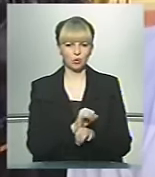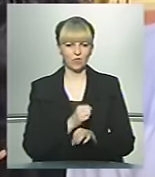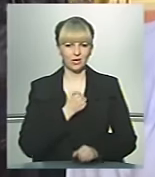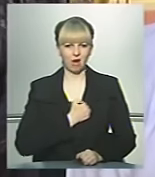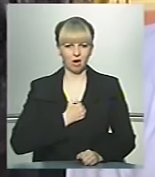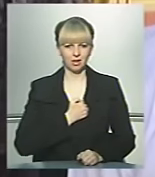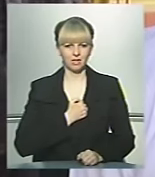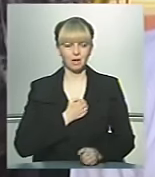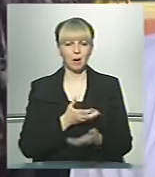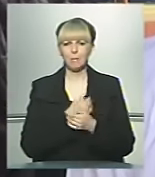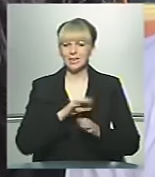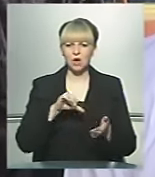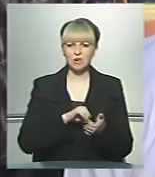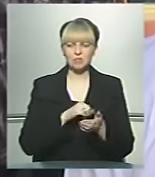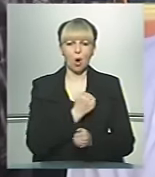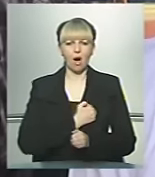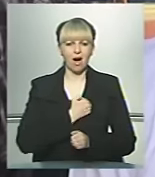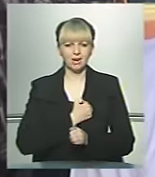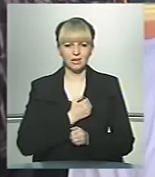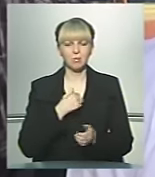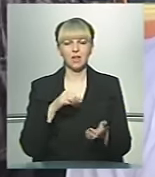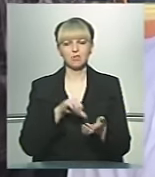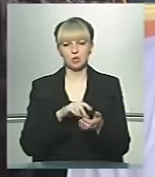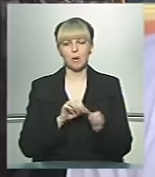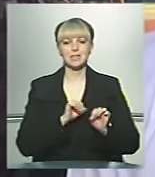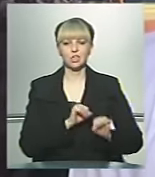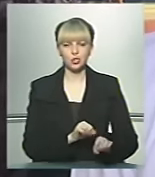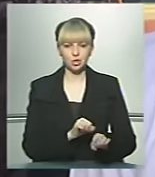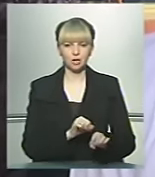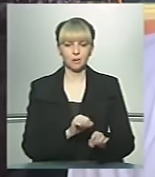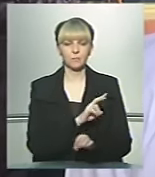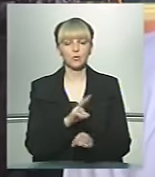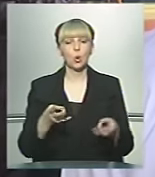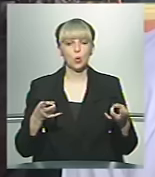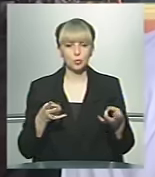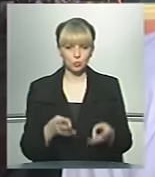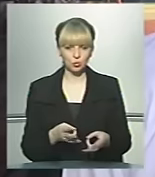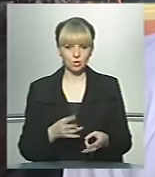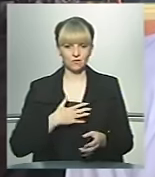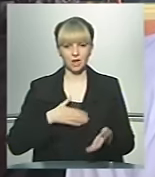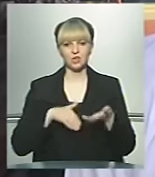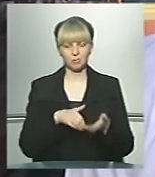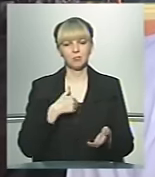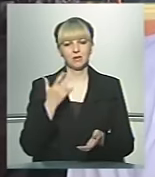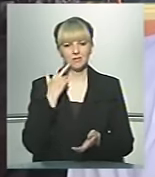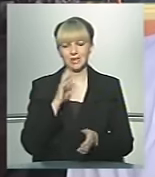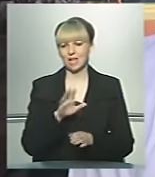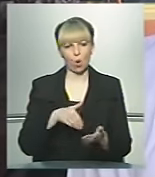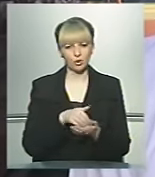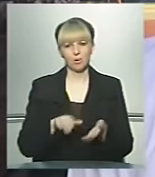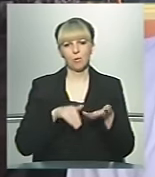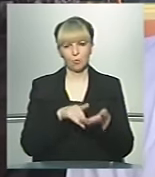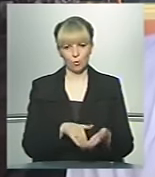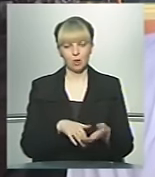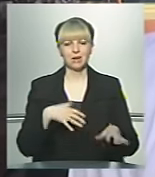агресію. Тобто ми не виступаємо агресором, ми виступаємо защитником. Тому хто нуждається в нашій допомозі, ми завжди не відказуємо і